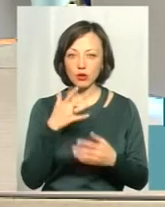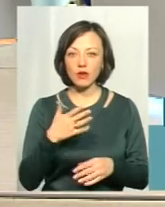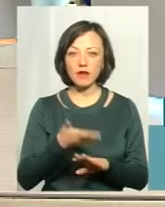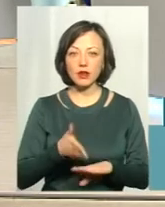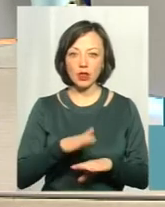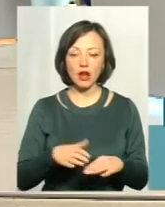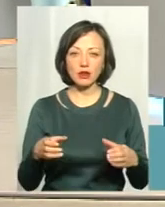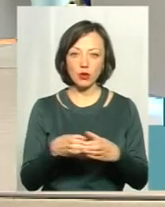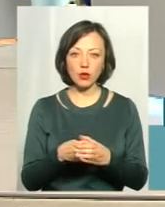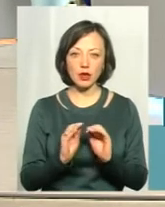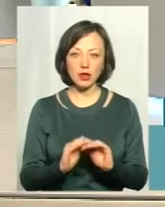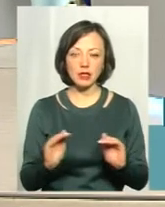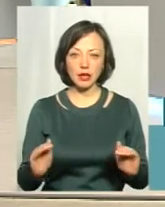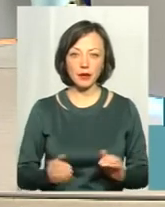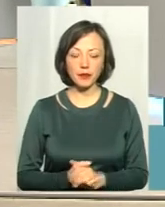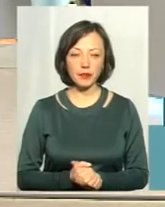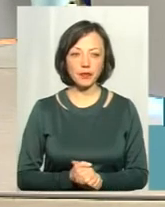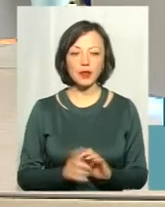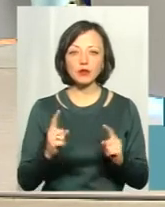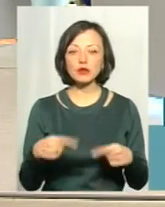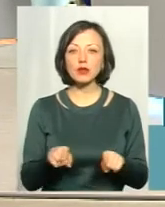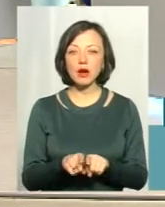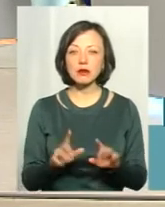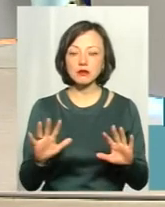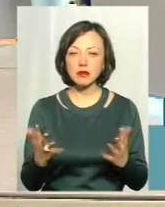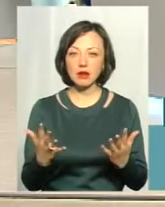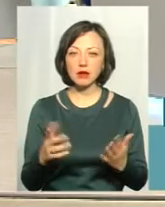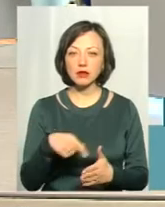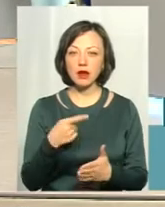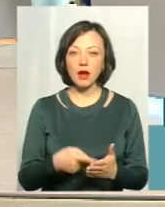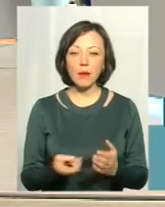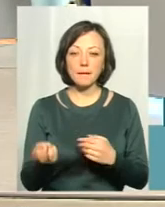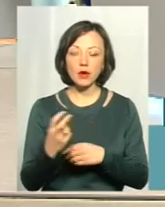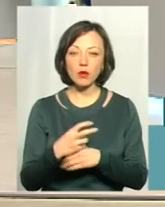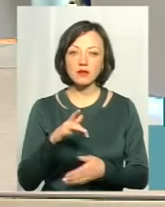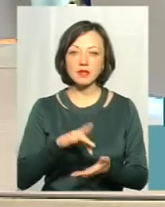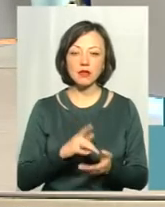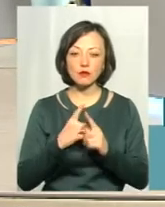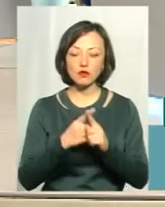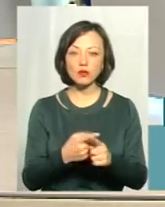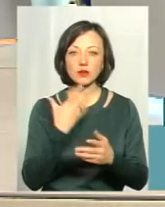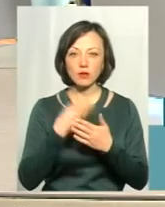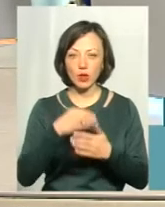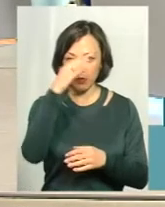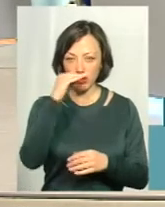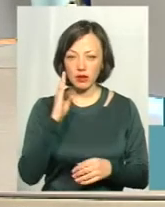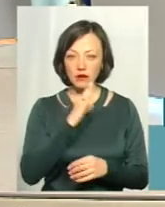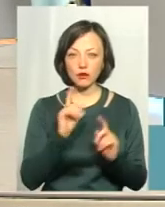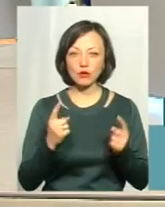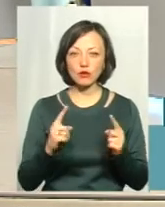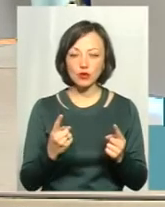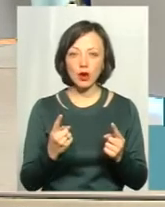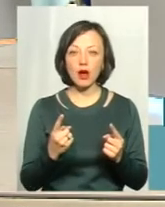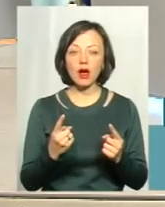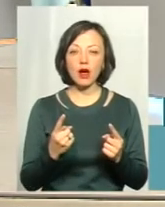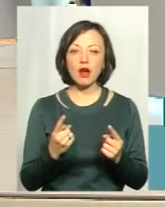важка категорія цих дітей. А чому так склалося? Вони навіть не вони приходять в центр в супроводі своїх батьків, тому що